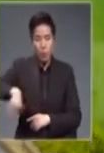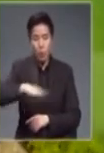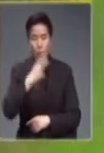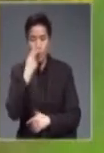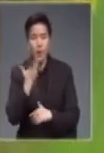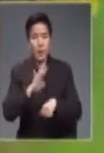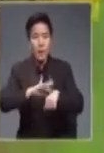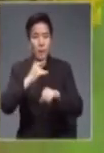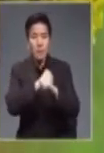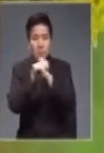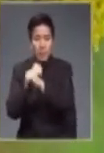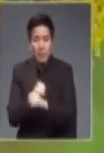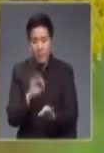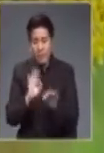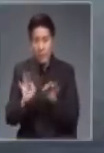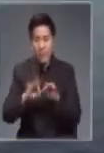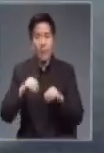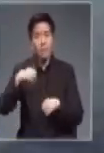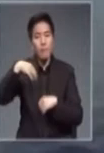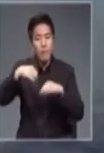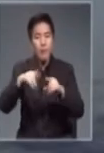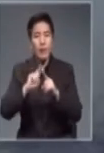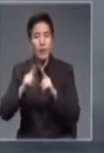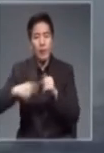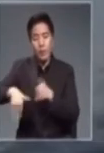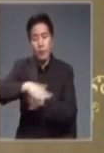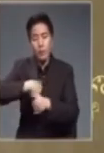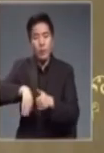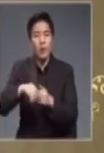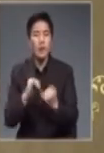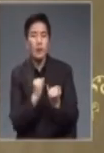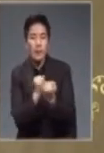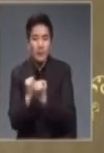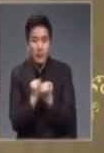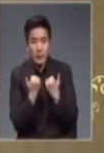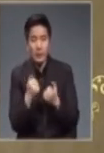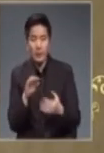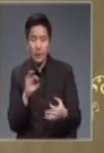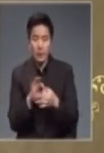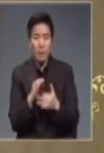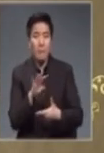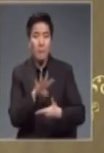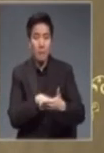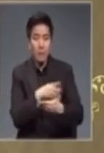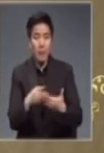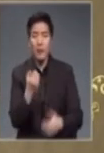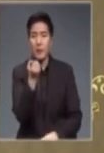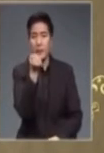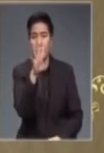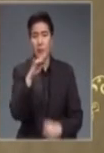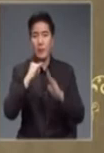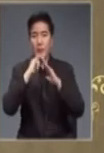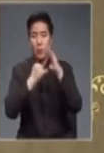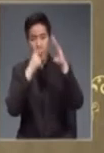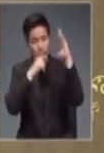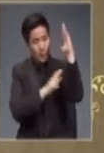ามารถประสานพลังประชารัฐได้อย่างแน่นแฟ้นเป็นเนื้อเดียวกันเราก็อาจจะมีส่วนช่วยให้หน่วยงานราชการสามารถลดอัตราลงไป